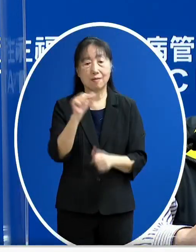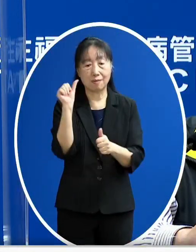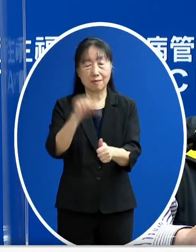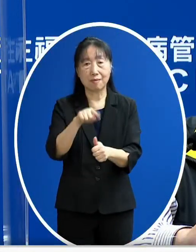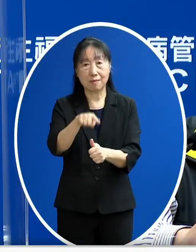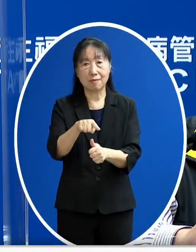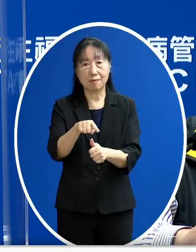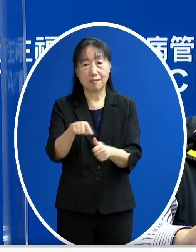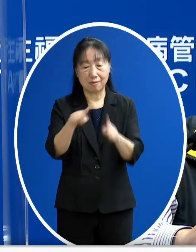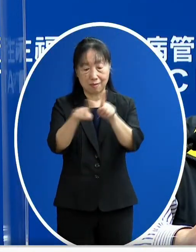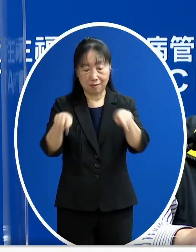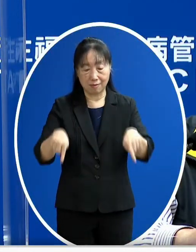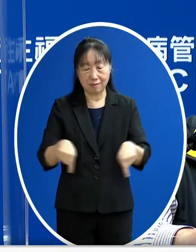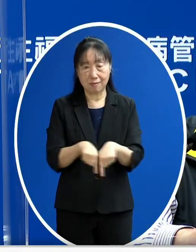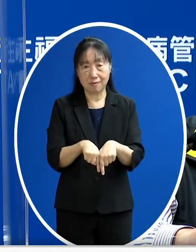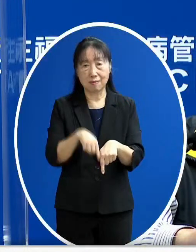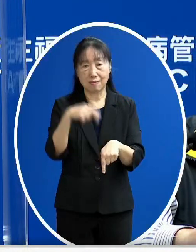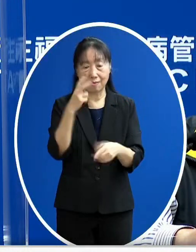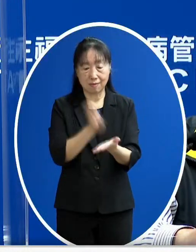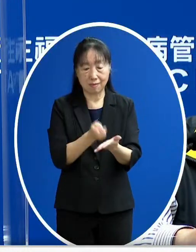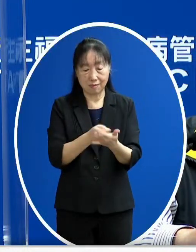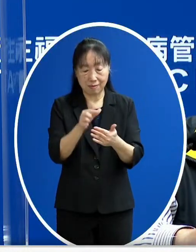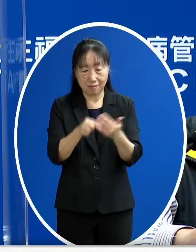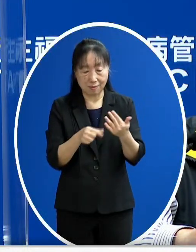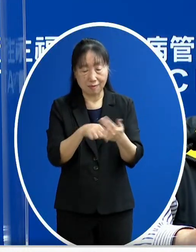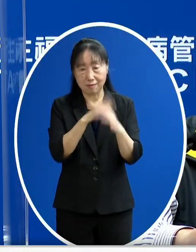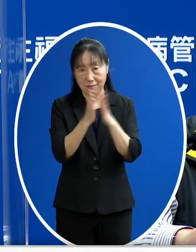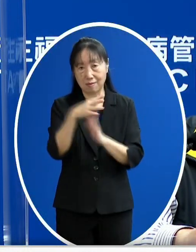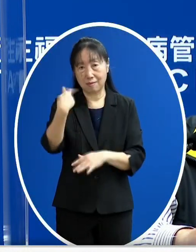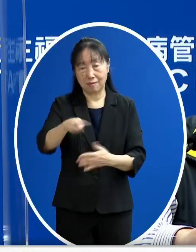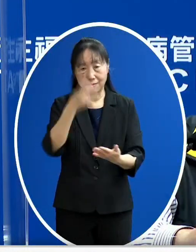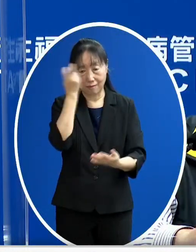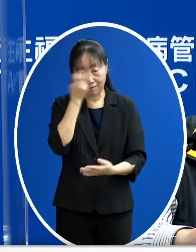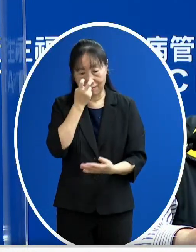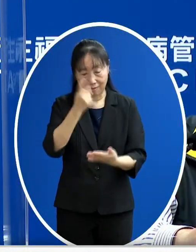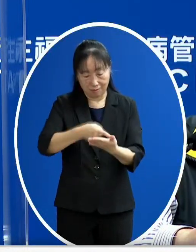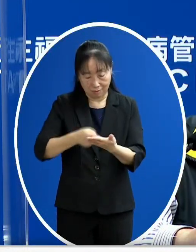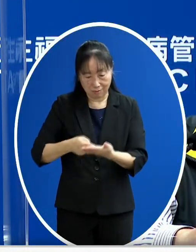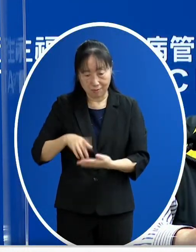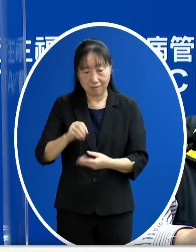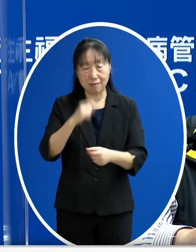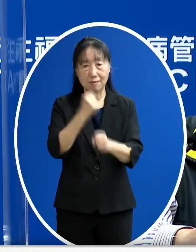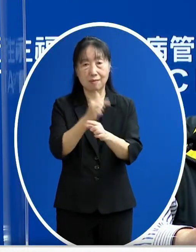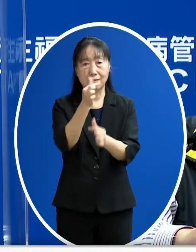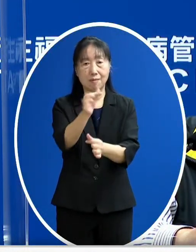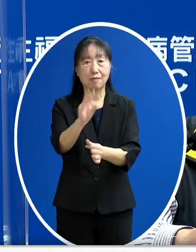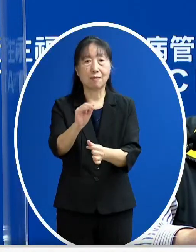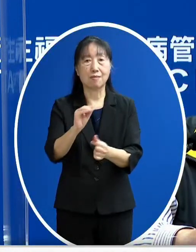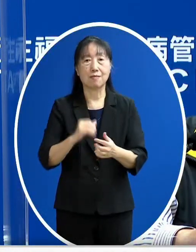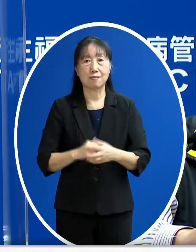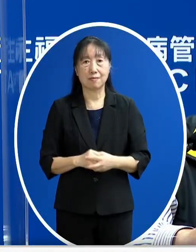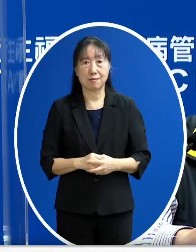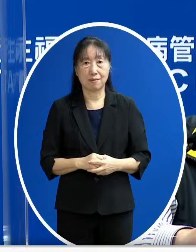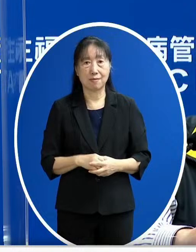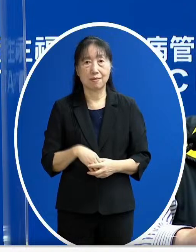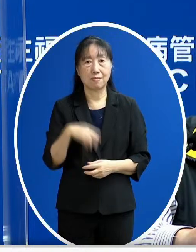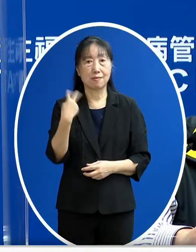面裁处书里面所要求的再次检视有没有做完全来。另外